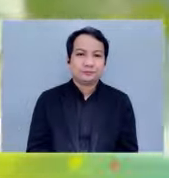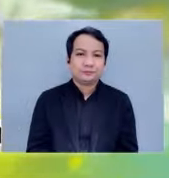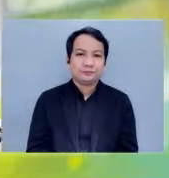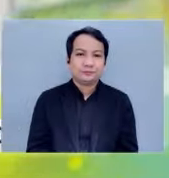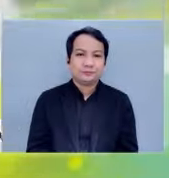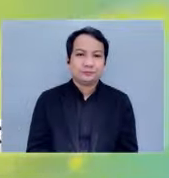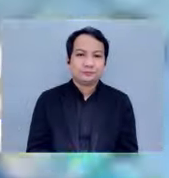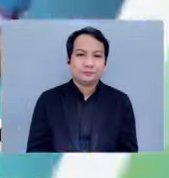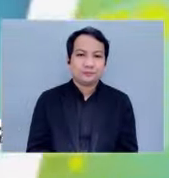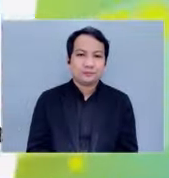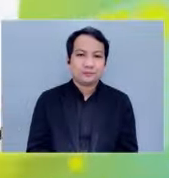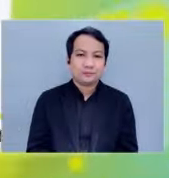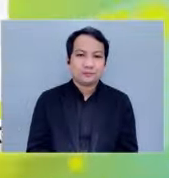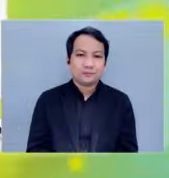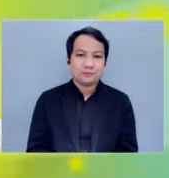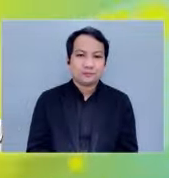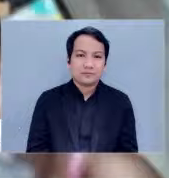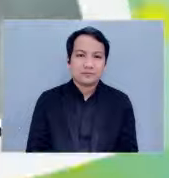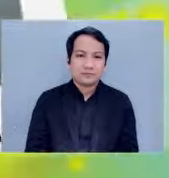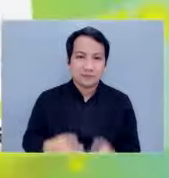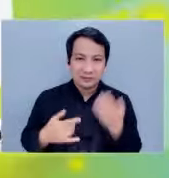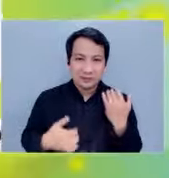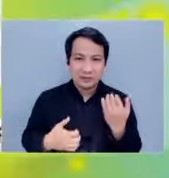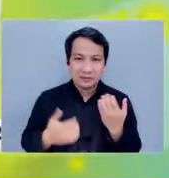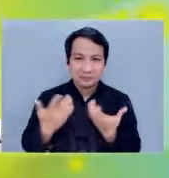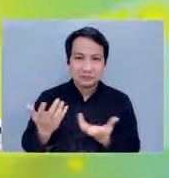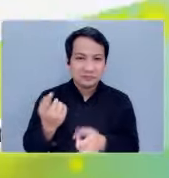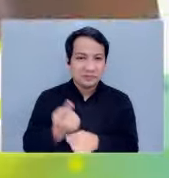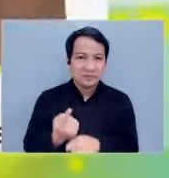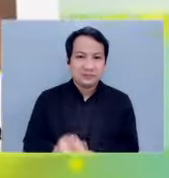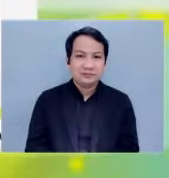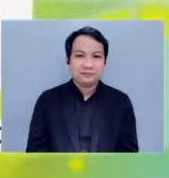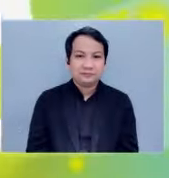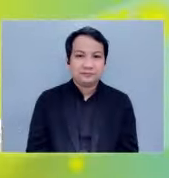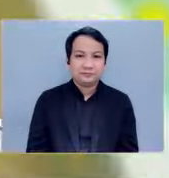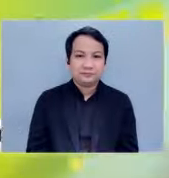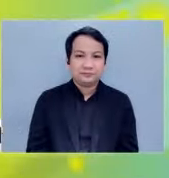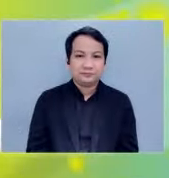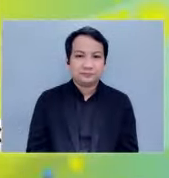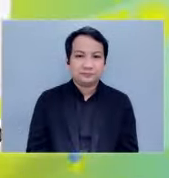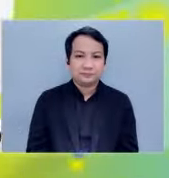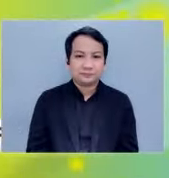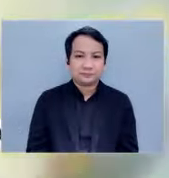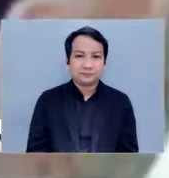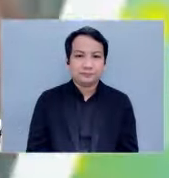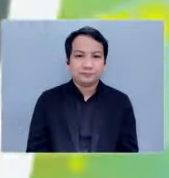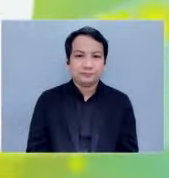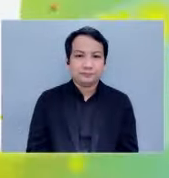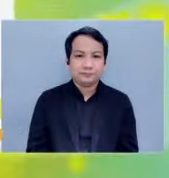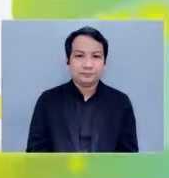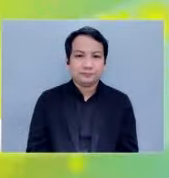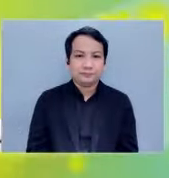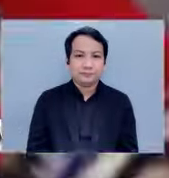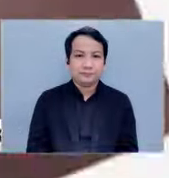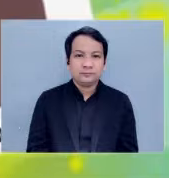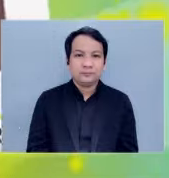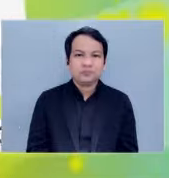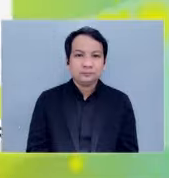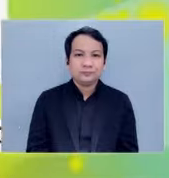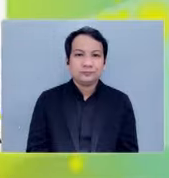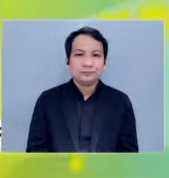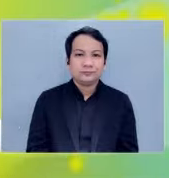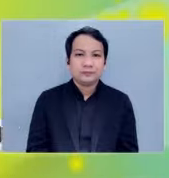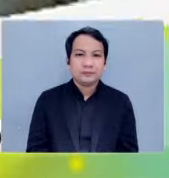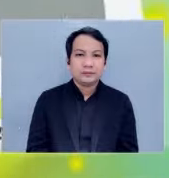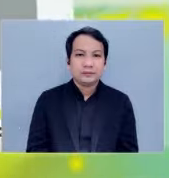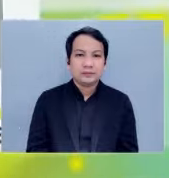Oh. Ayan, may gitara nila. Ay, ang ganda! At may microphone pa. May walis. Ginawa